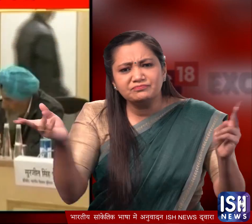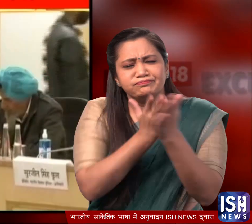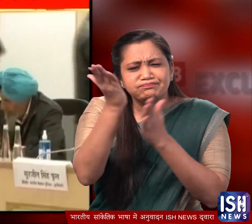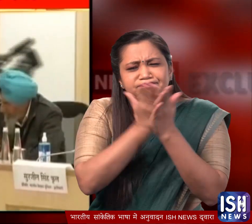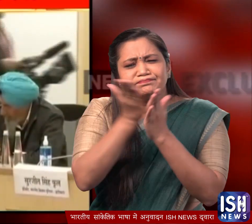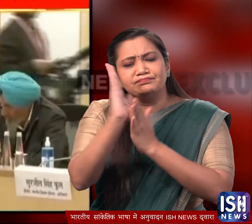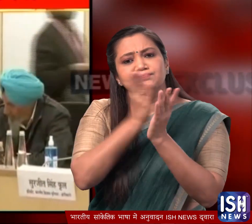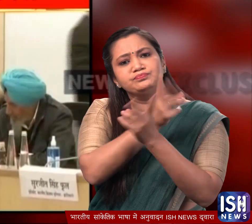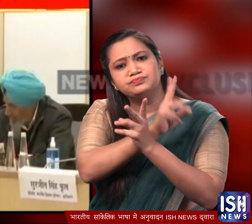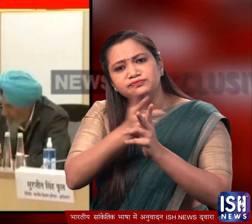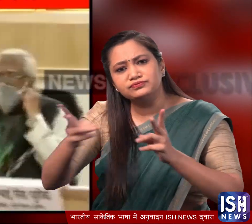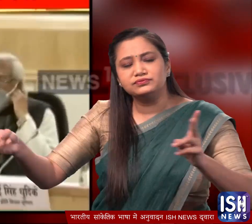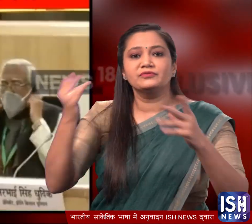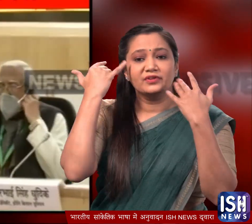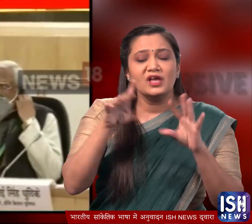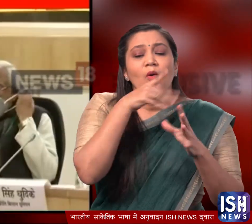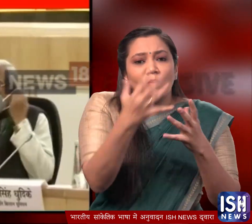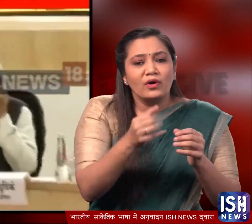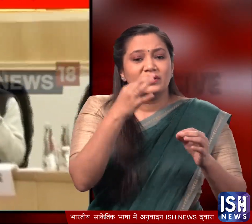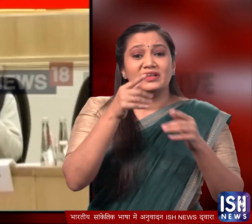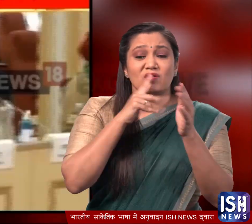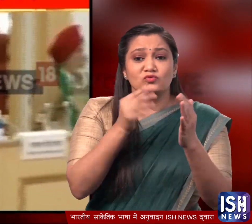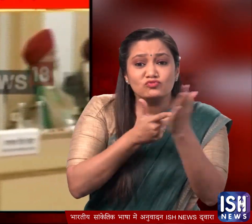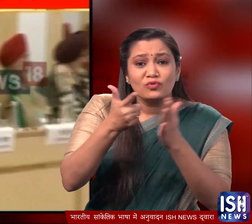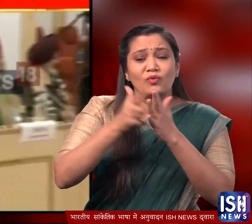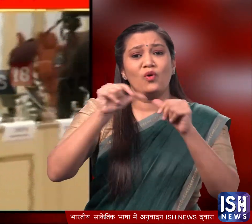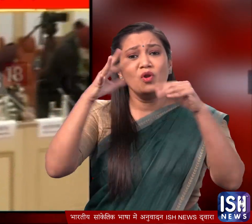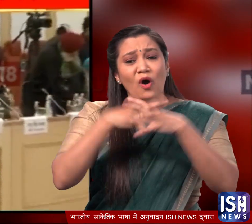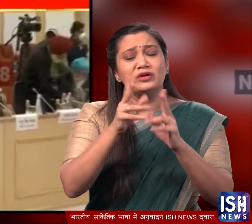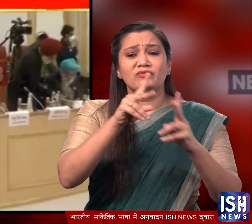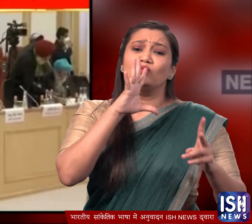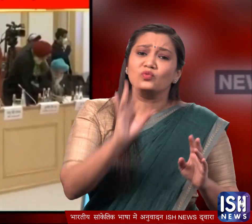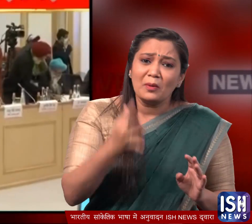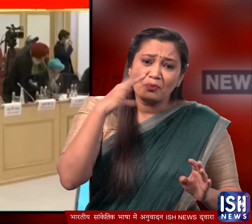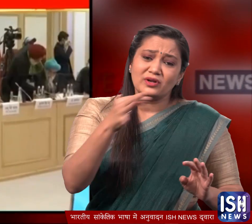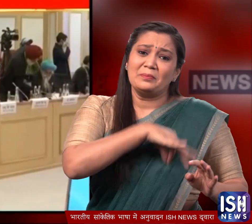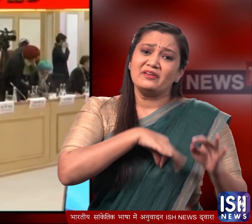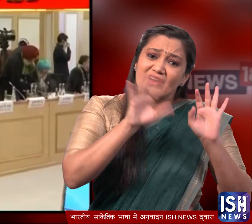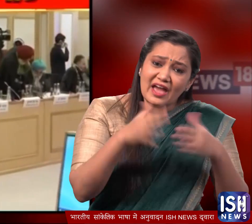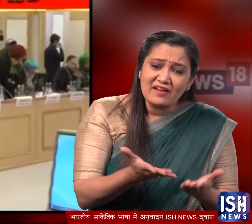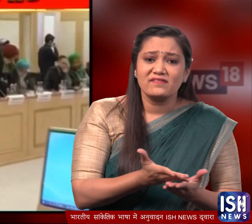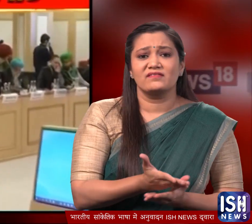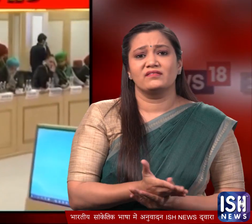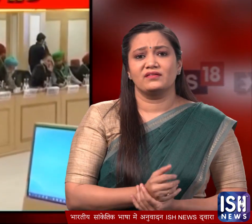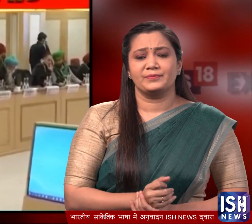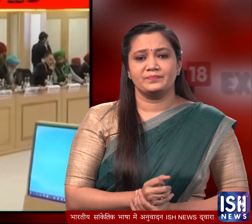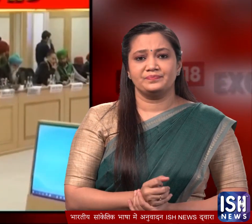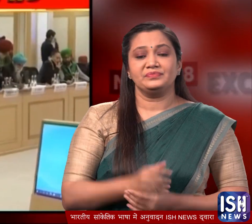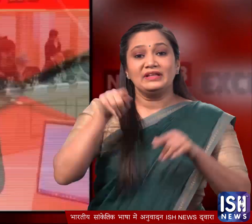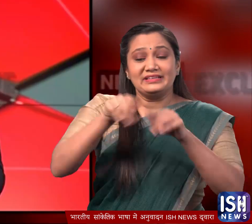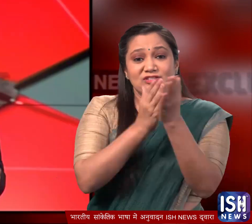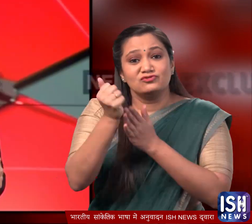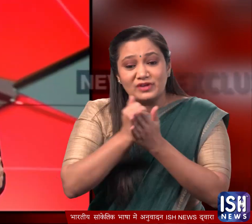के लिए हर वो रास्ता ढूंढा जा रहा है जिससे उन्हें ये समझ आ जाए कि कृषि सुधार कानून उनके लिए तरक्की के नए रास्ते